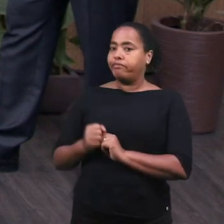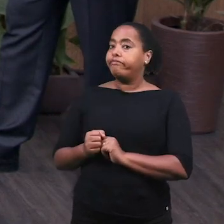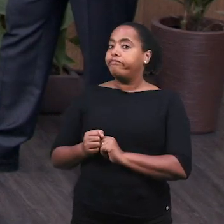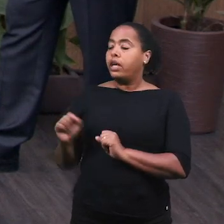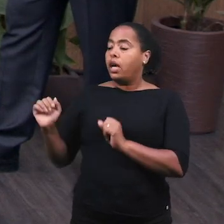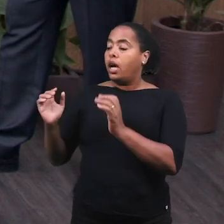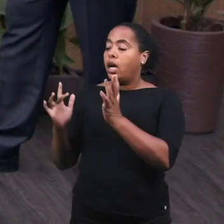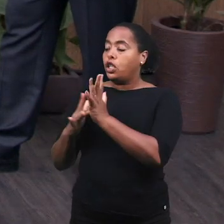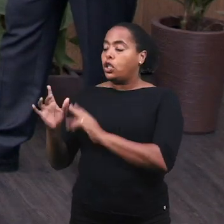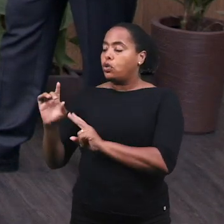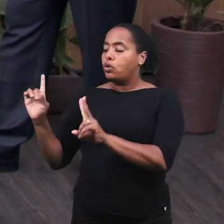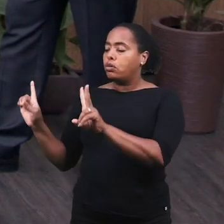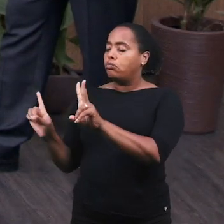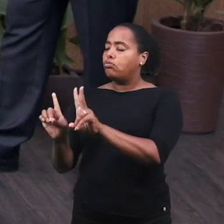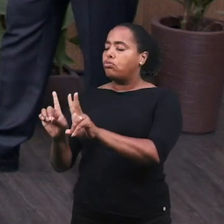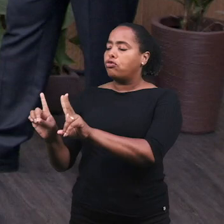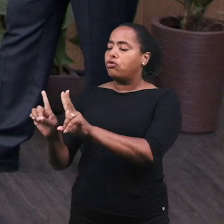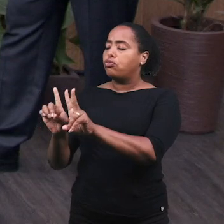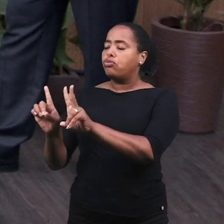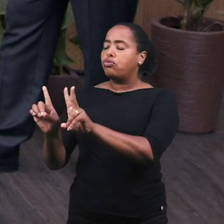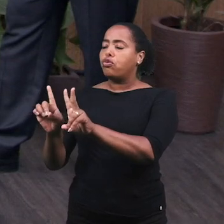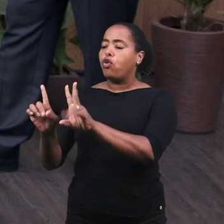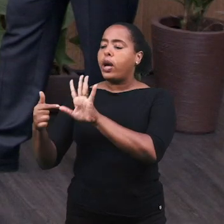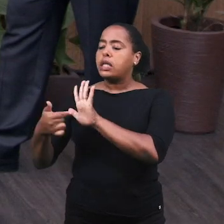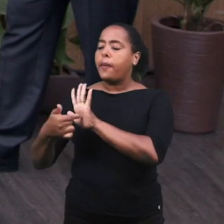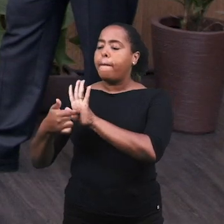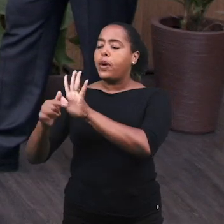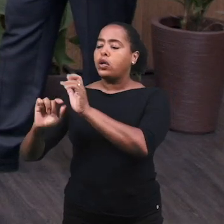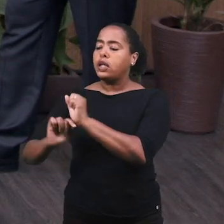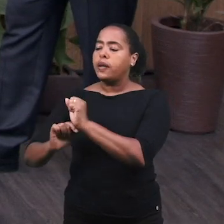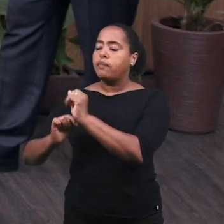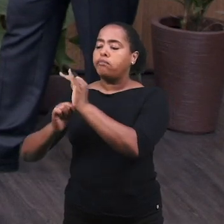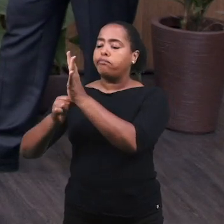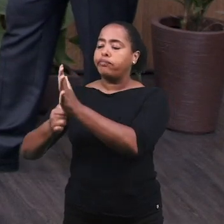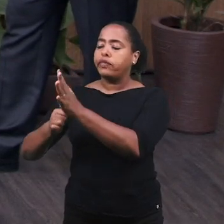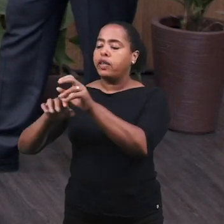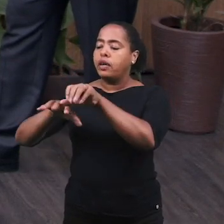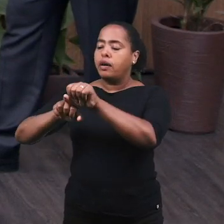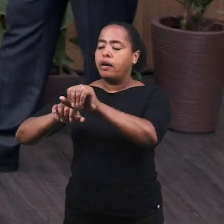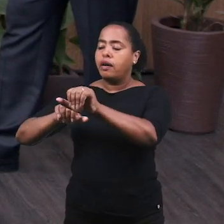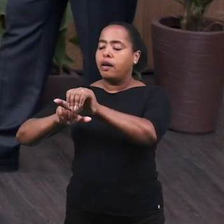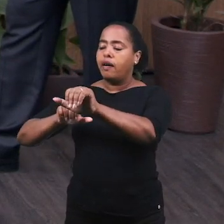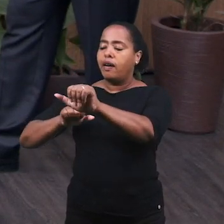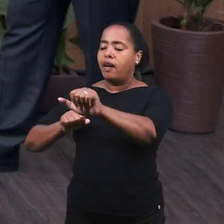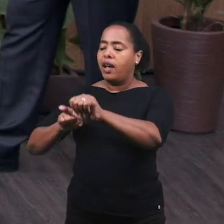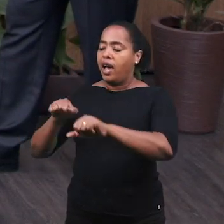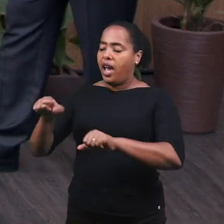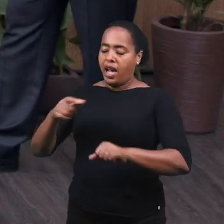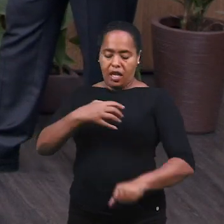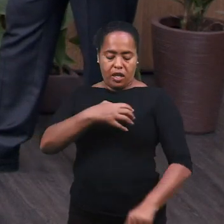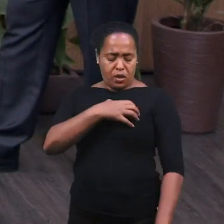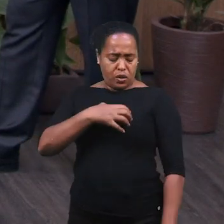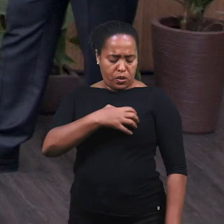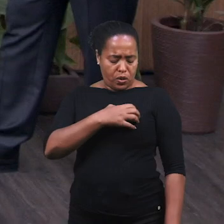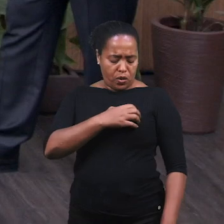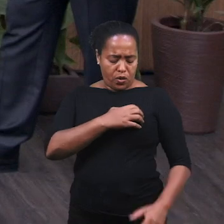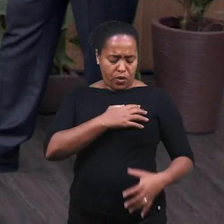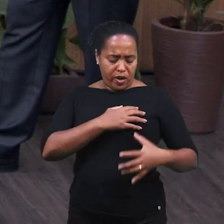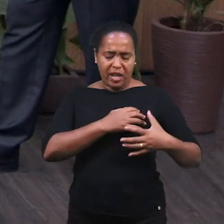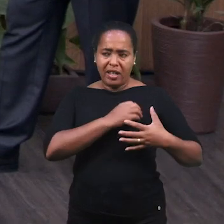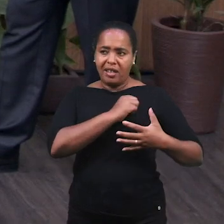Иисус начинает открывать им в Писаниях, открывать им